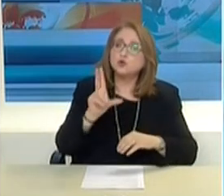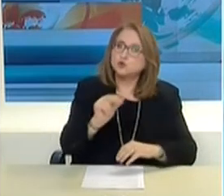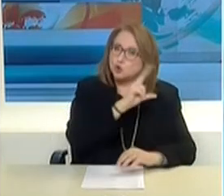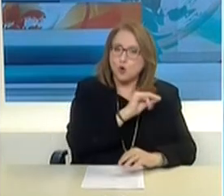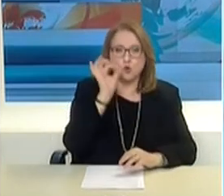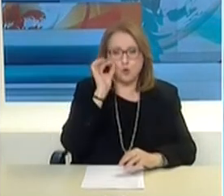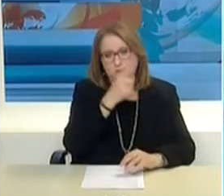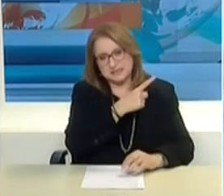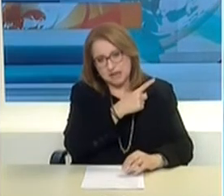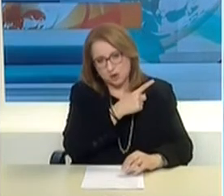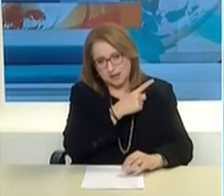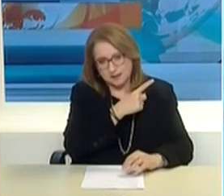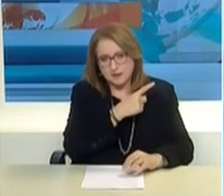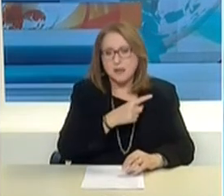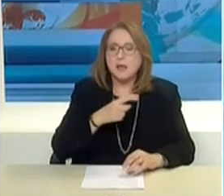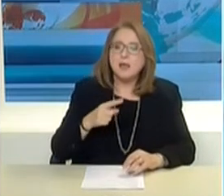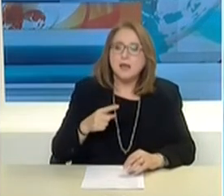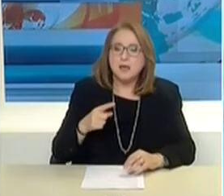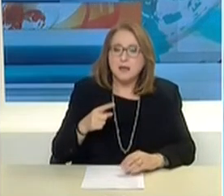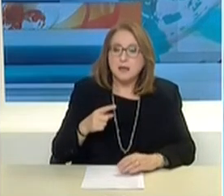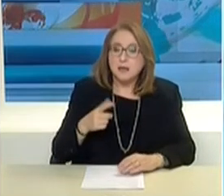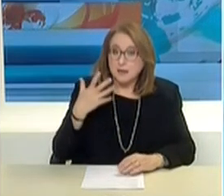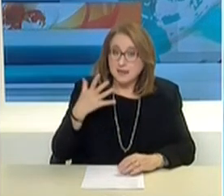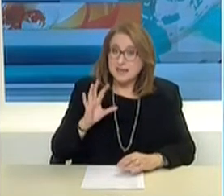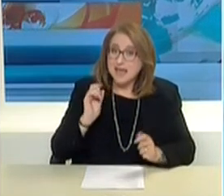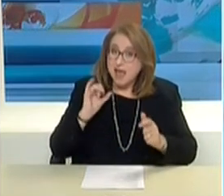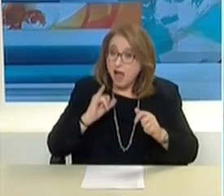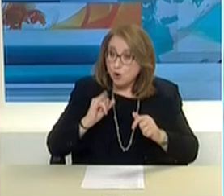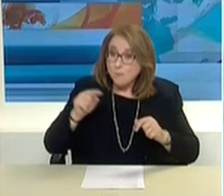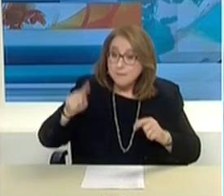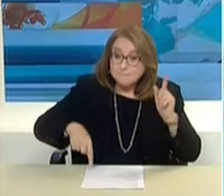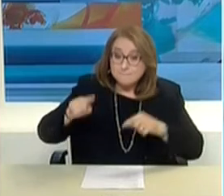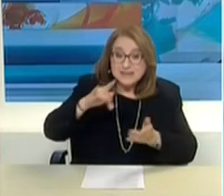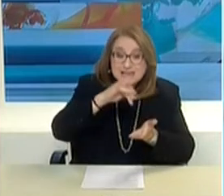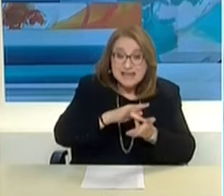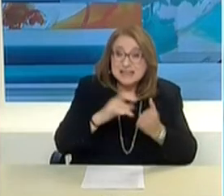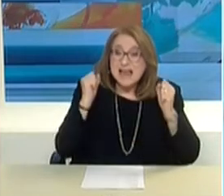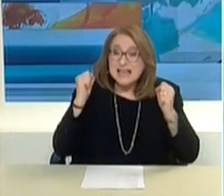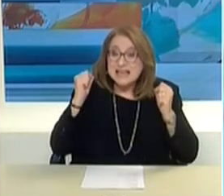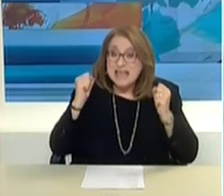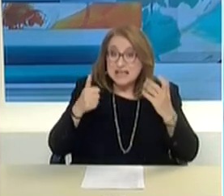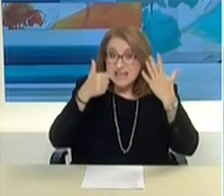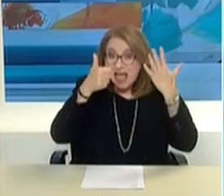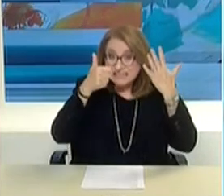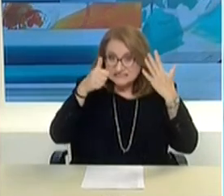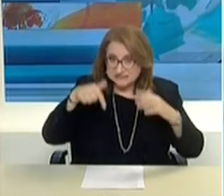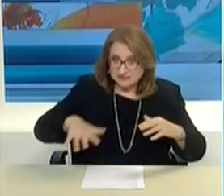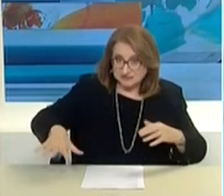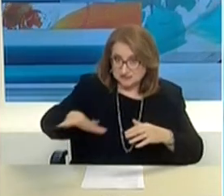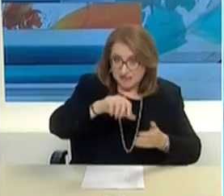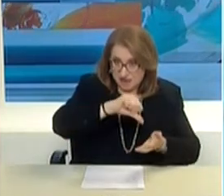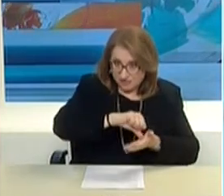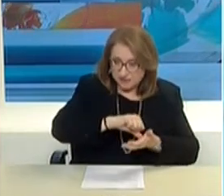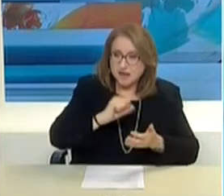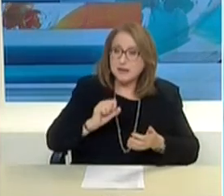και υπάρχει και ένας σχεδιασμός όπου τα κέντρα, συγκεκριμένα κέντρα υγείας, 6 στην Αττική και στην